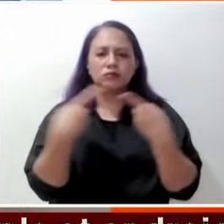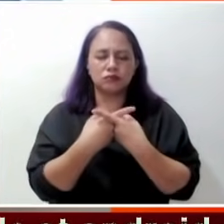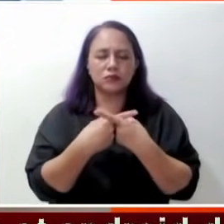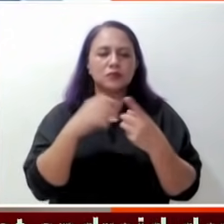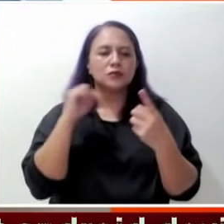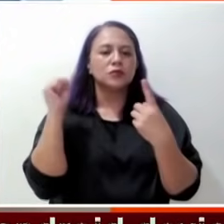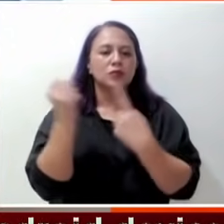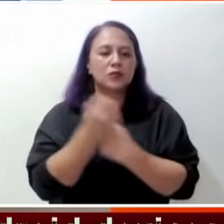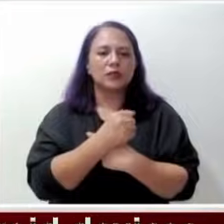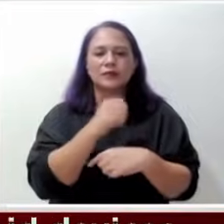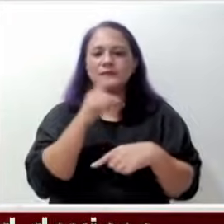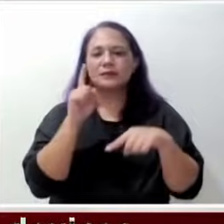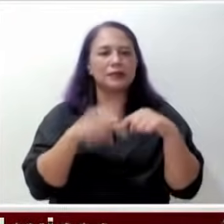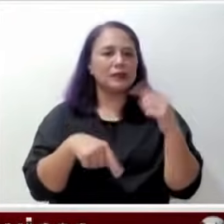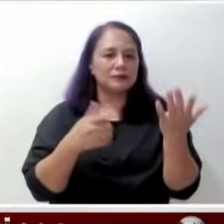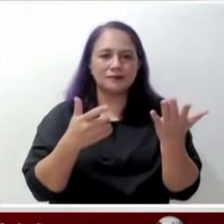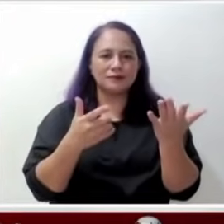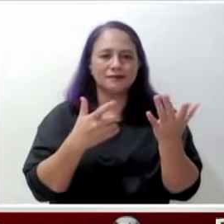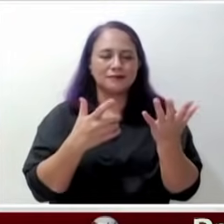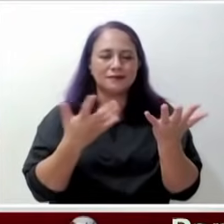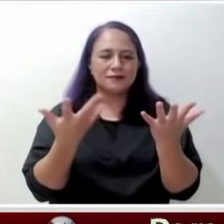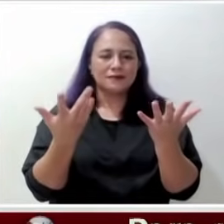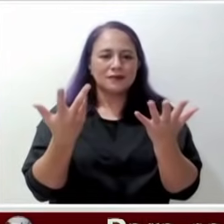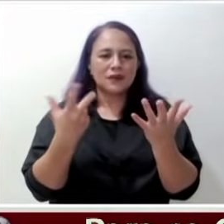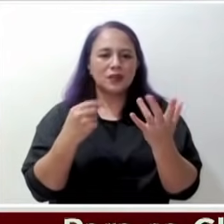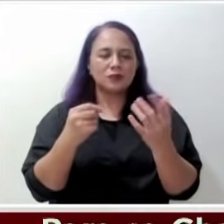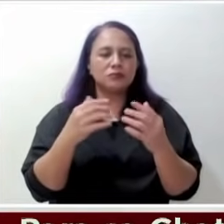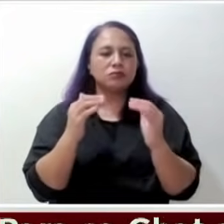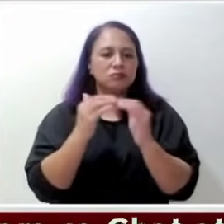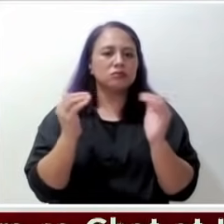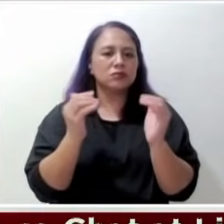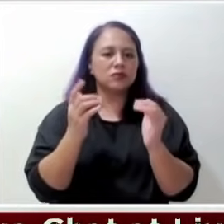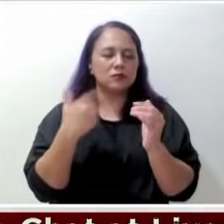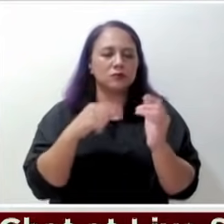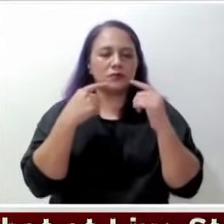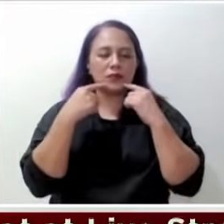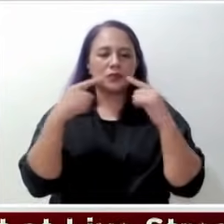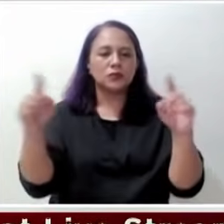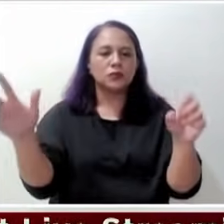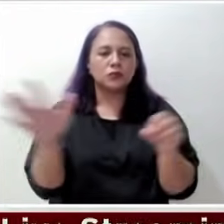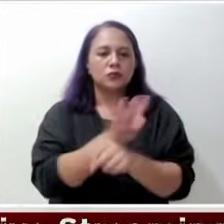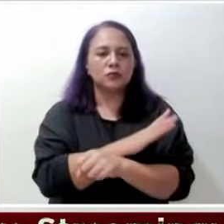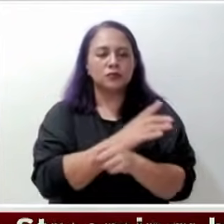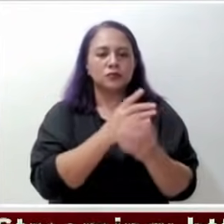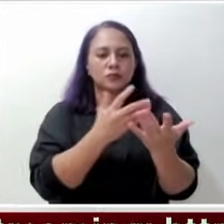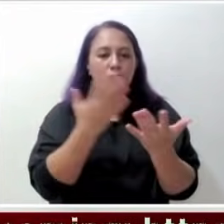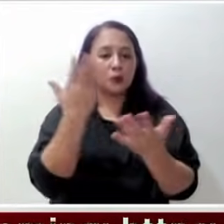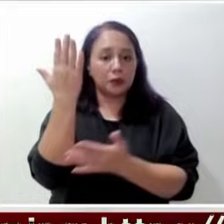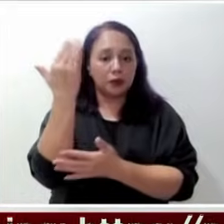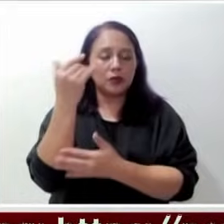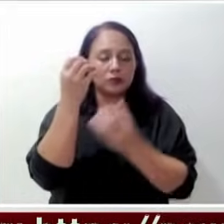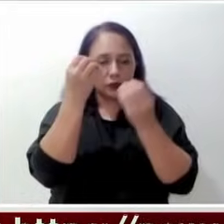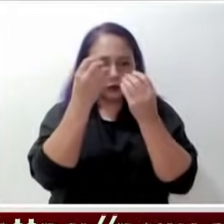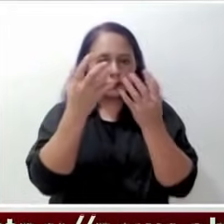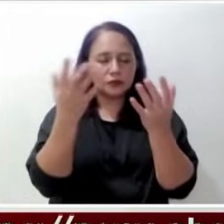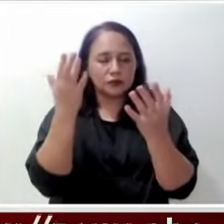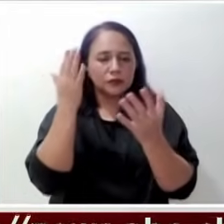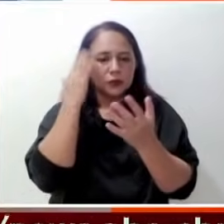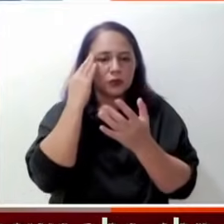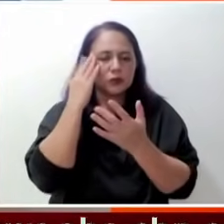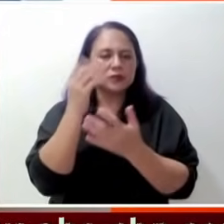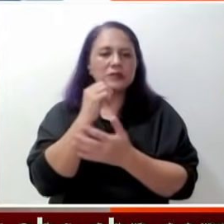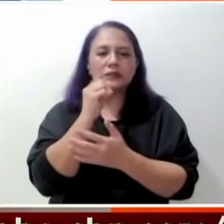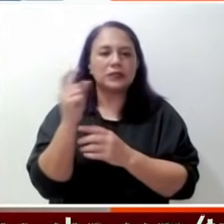don't make it anymore. So it's just fair enough that we declare full capacity para malaman na rin po nila na wag na po